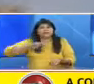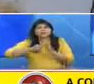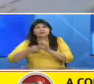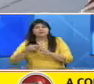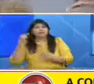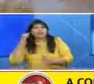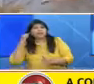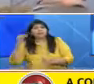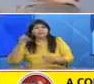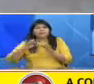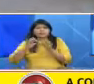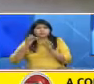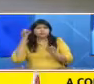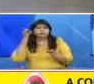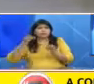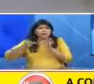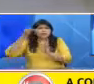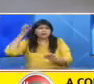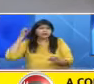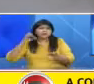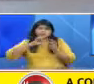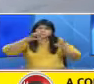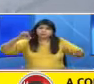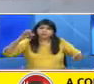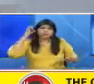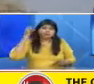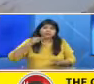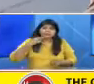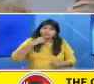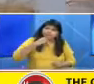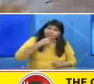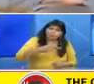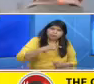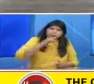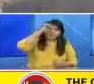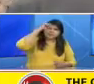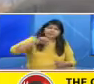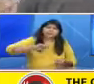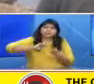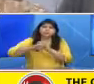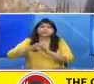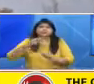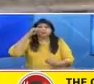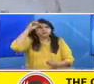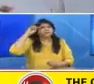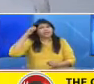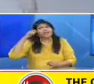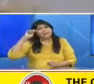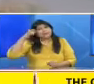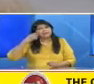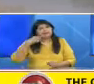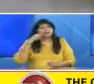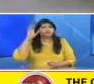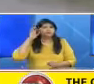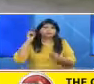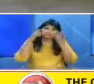में एक कॉर्डलेस छोटा सा इंस्ट्रूमेंट लगा हुआ था, तो मैं बोलता था हिंदी, लेकिन उसको सुनाई देता था अंग्रेजी, और